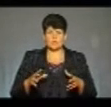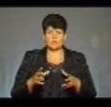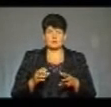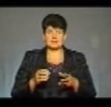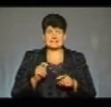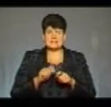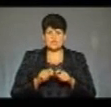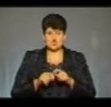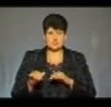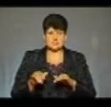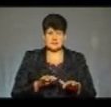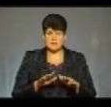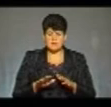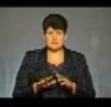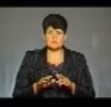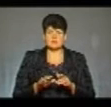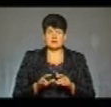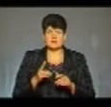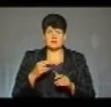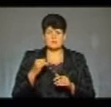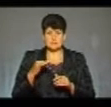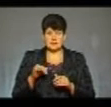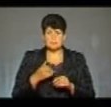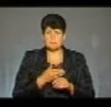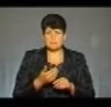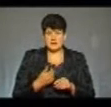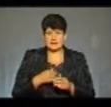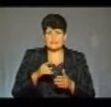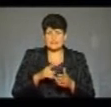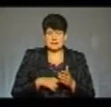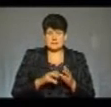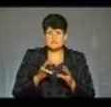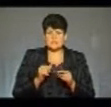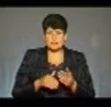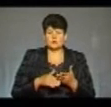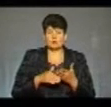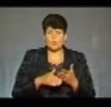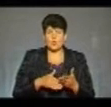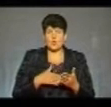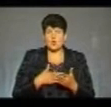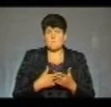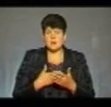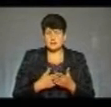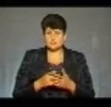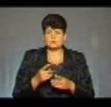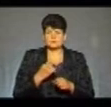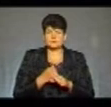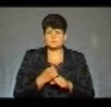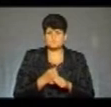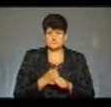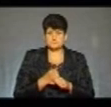оперативних заходів, слідчих дій. Ми надіємося на допомогу громадськості для того, щоб встановити